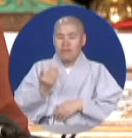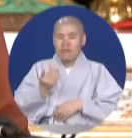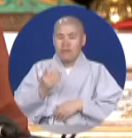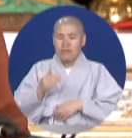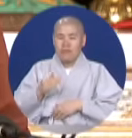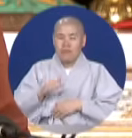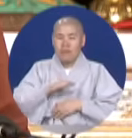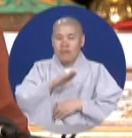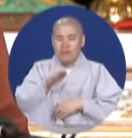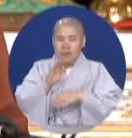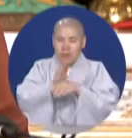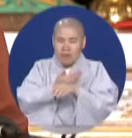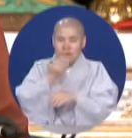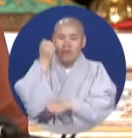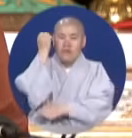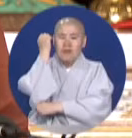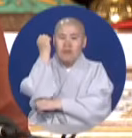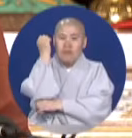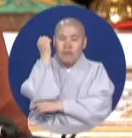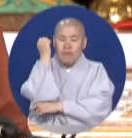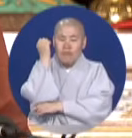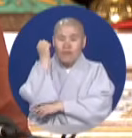우리가 이 잘못된 원인이